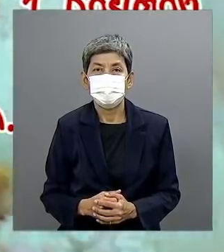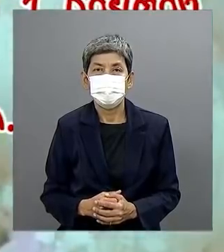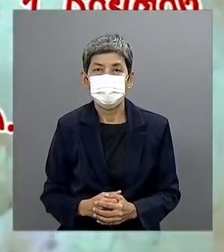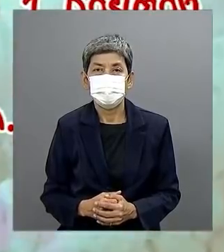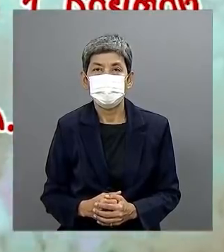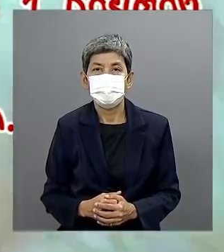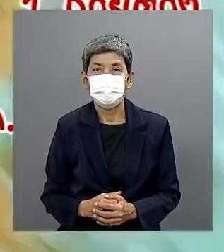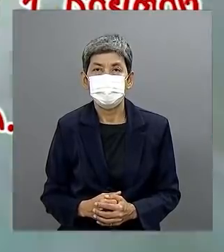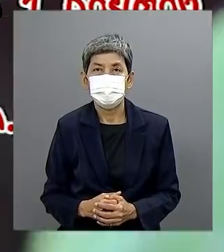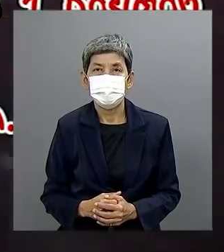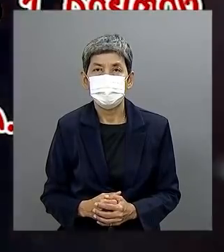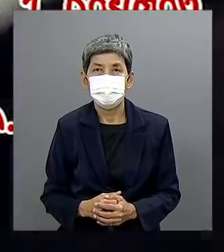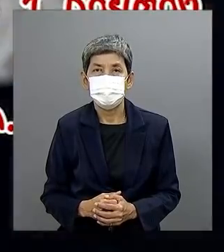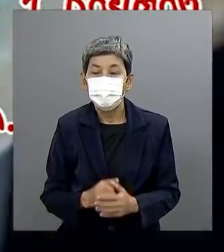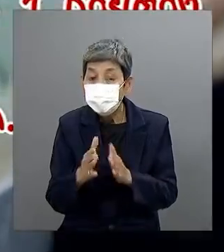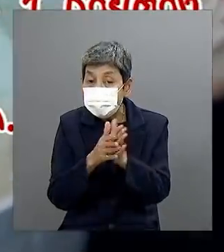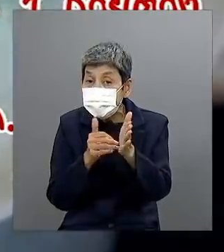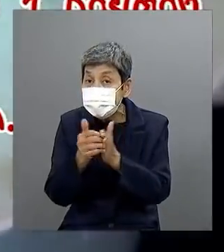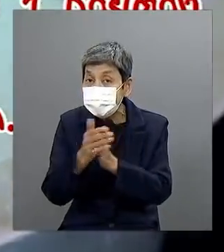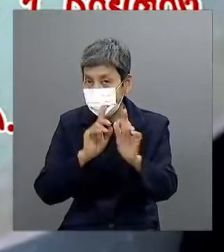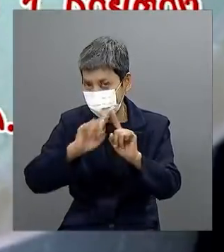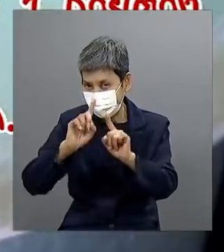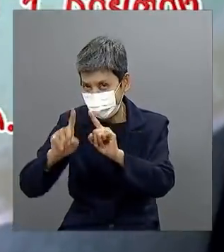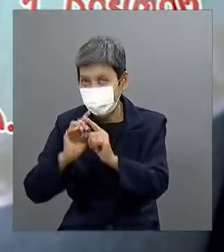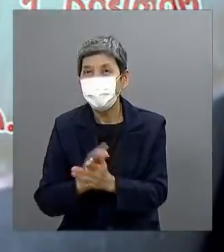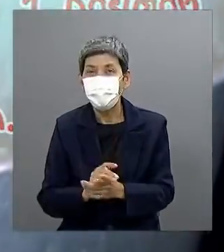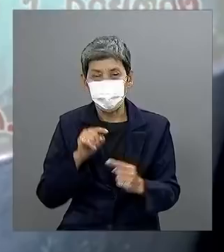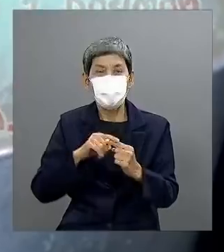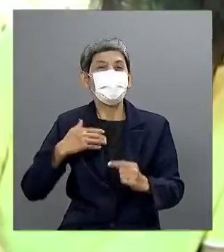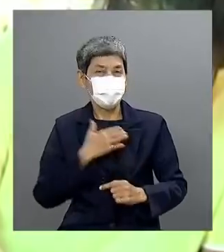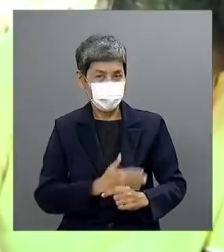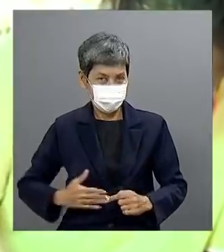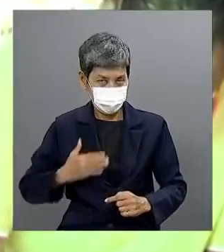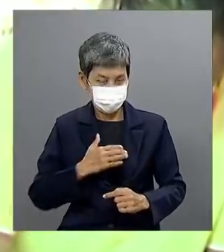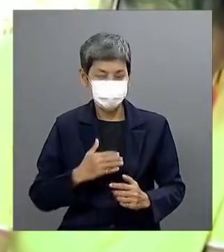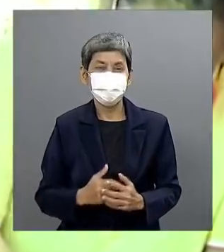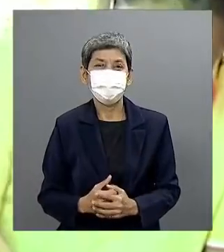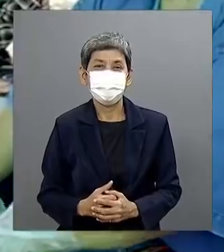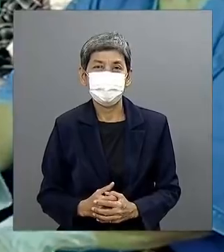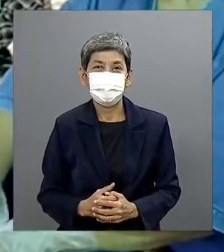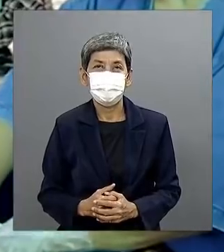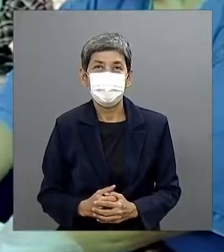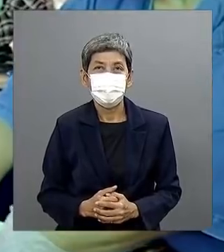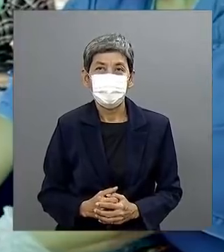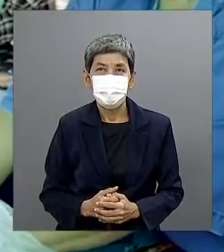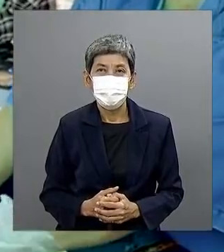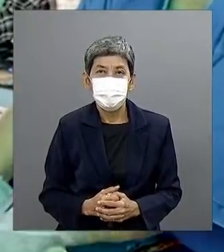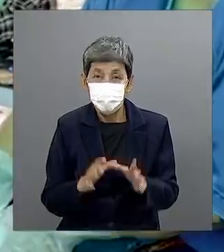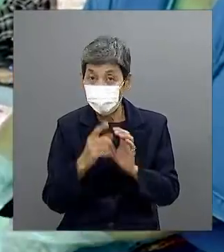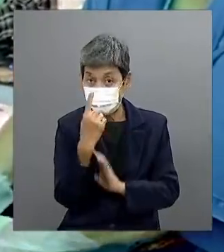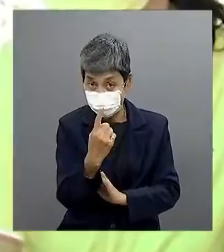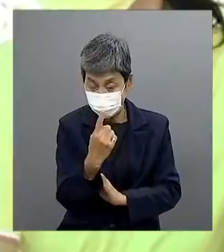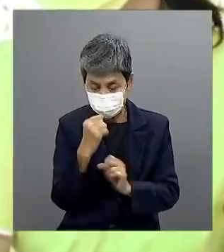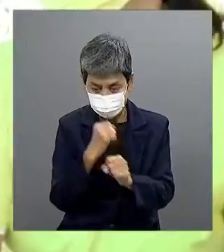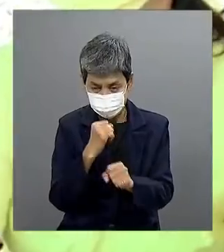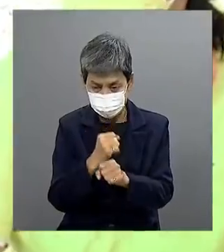สร้างสีสันอันนี้เพื่อสุขภาพปู1กิโลเราทำแล้วได้แค่2